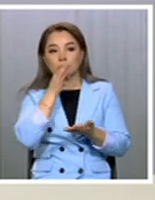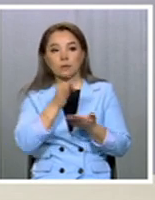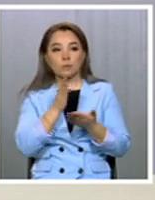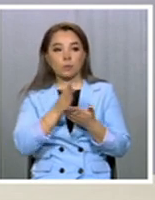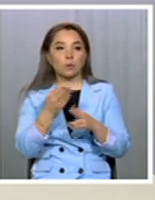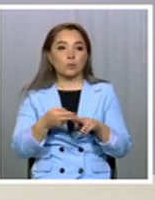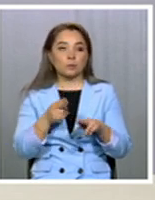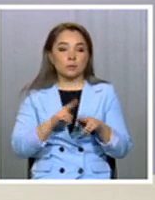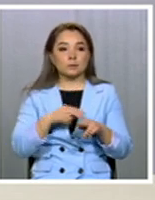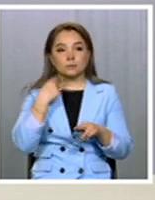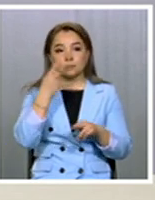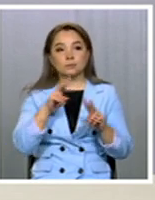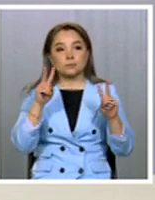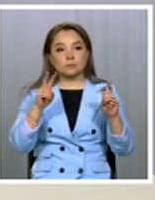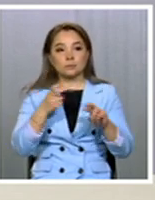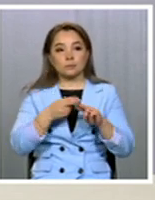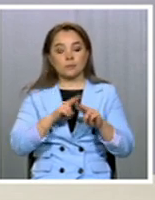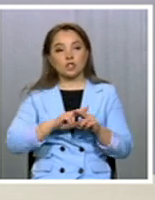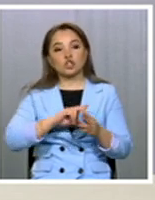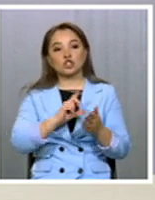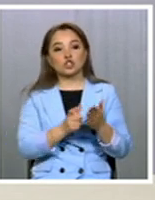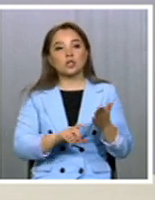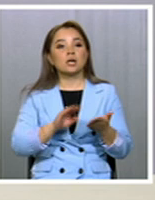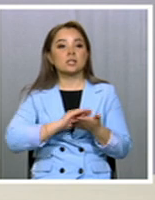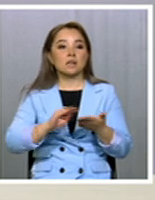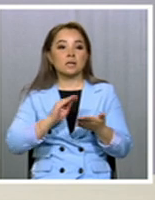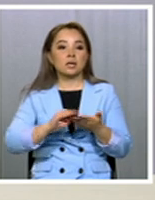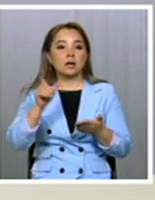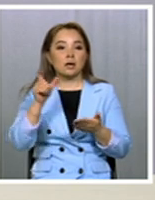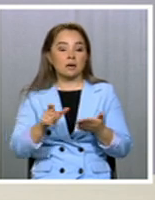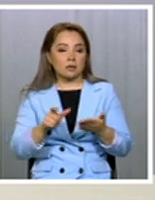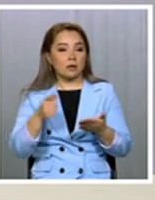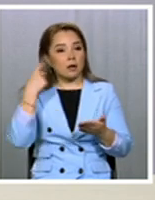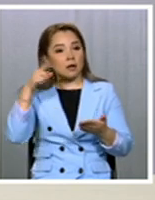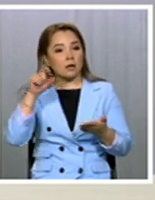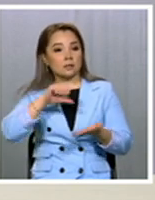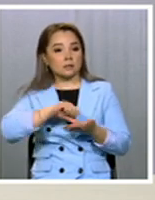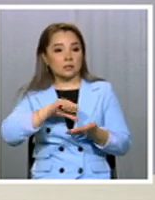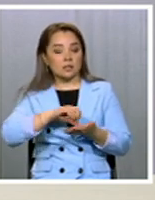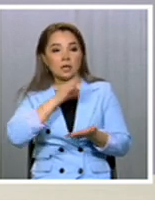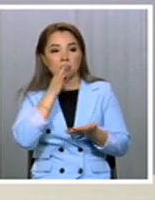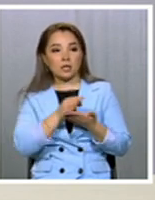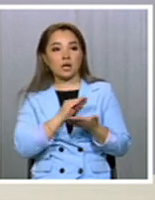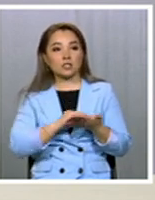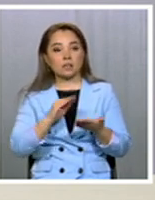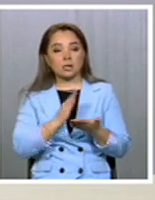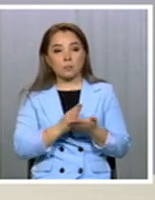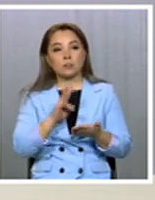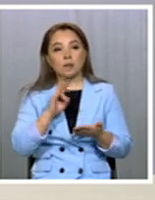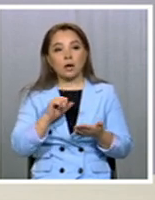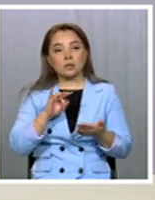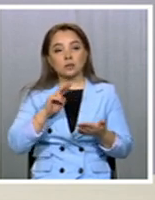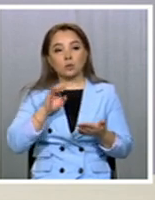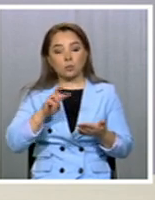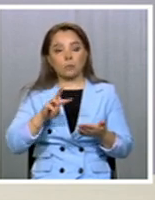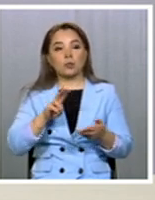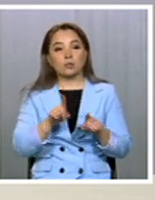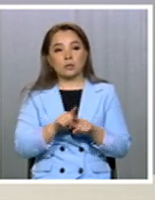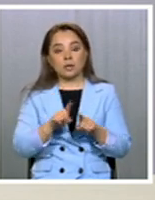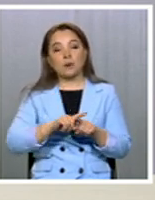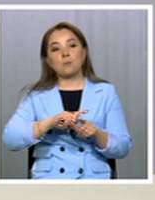ол туралы тебірене жыр жазбаған ақын кемде-кем. Мұхтар Шаханов «Нарынқым зауалы»